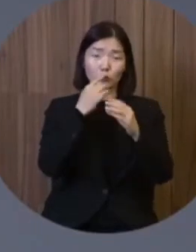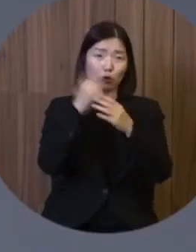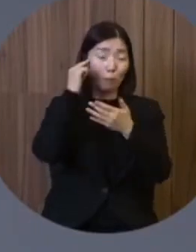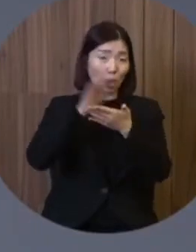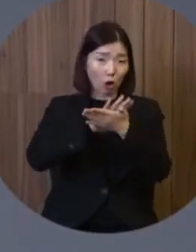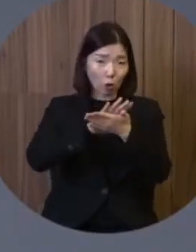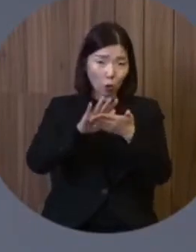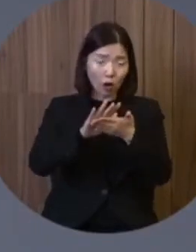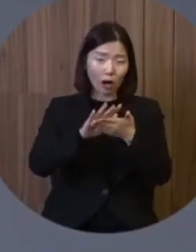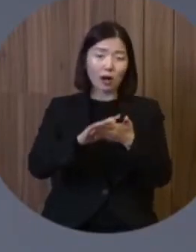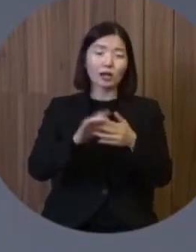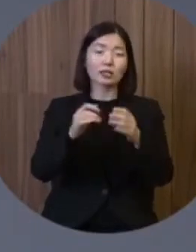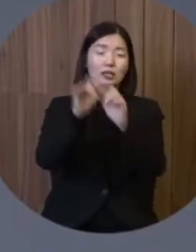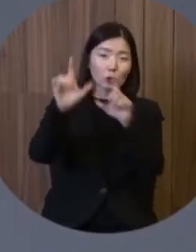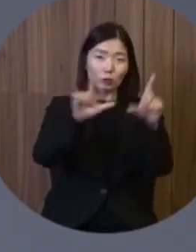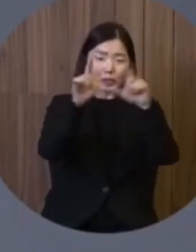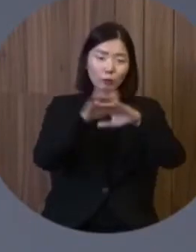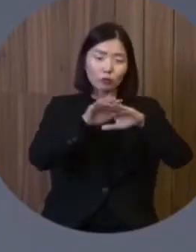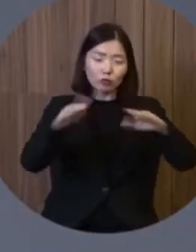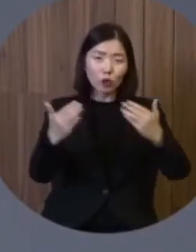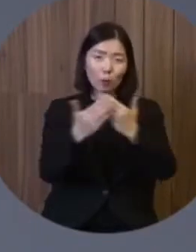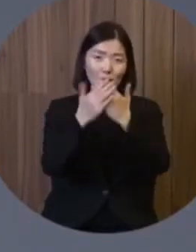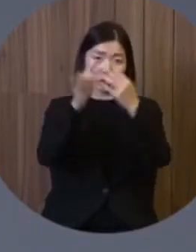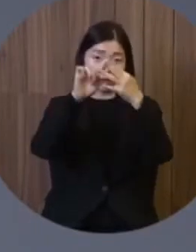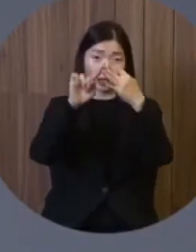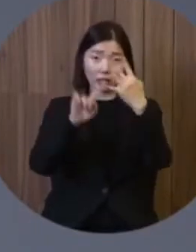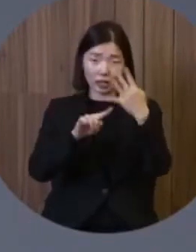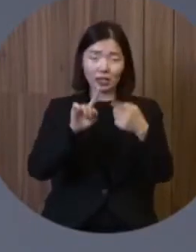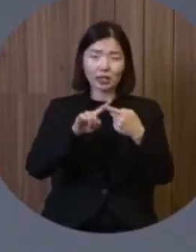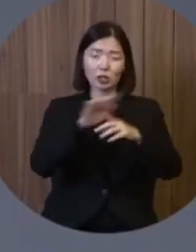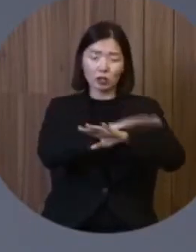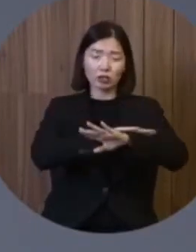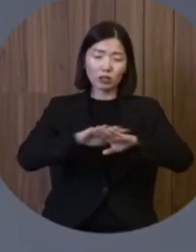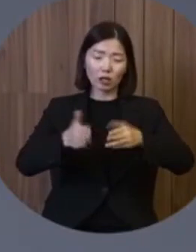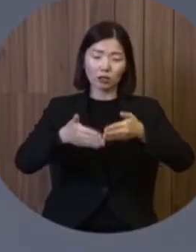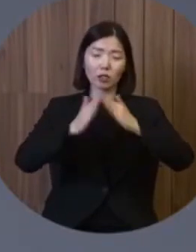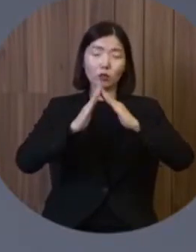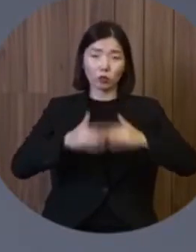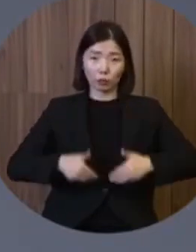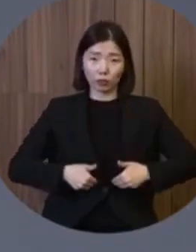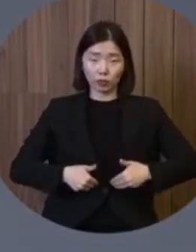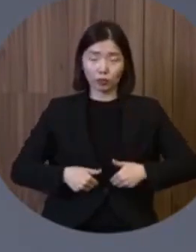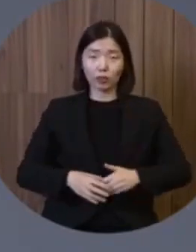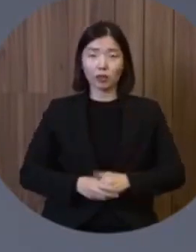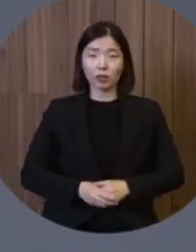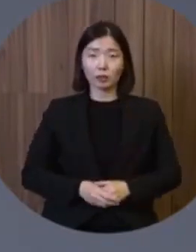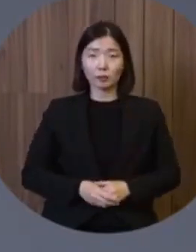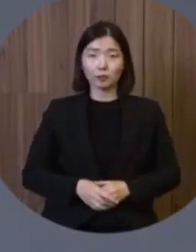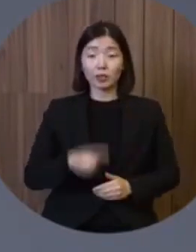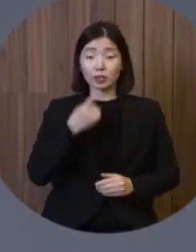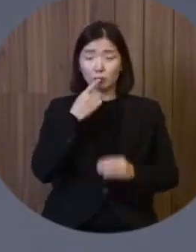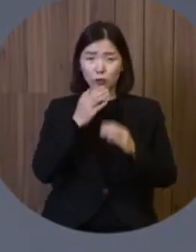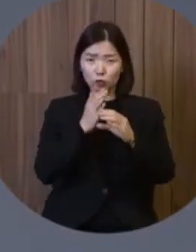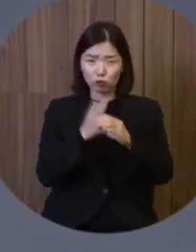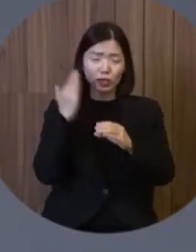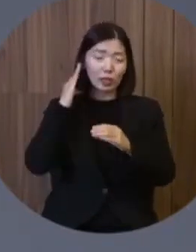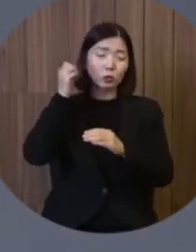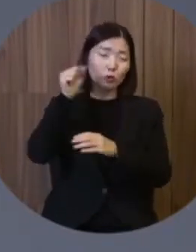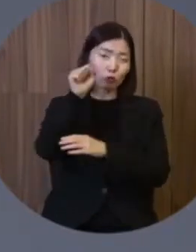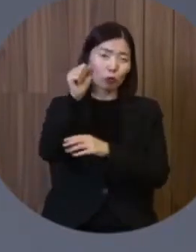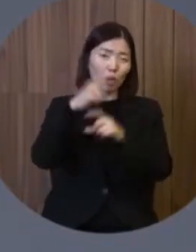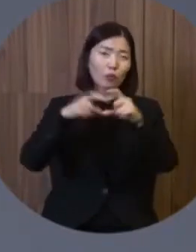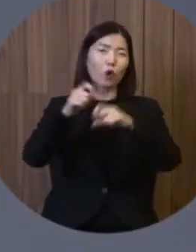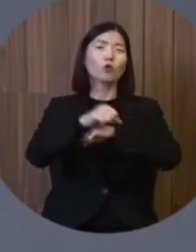평화, 민생, 균형발전의 기둥을 균형 있게 세워야 합니다. 그래야 민주당 대선 후보가